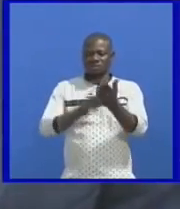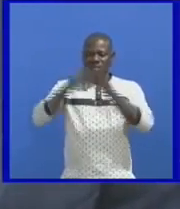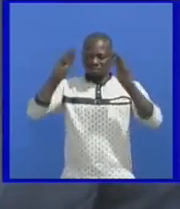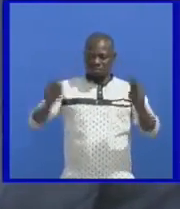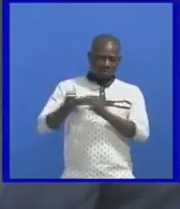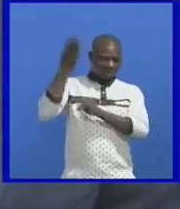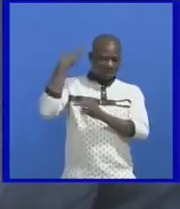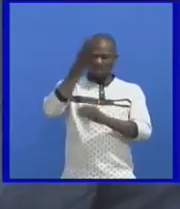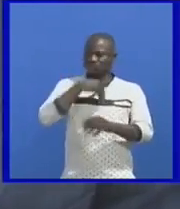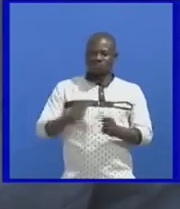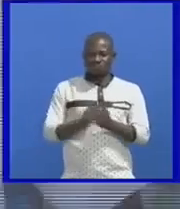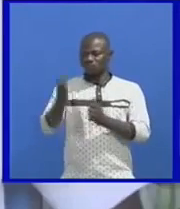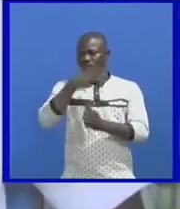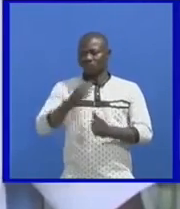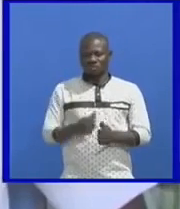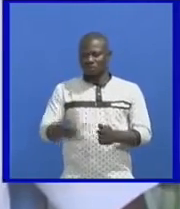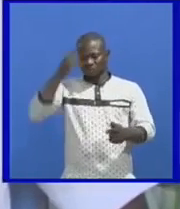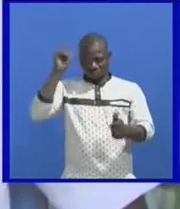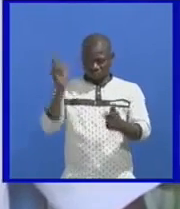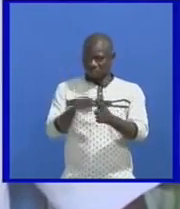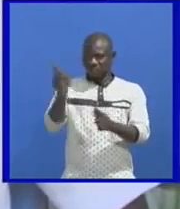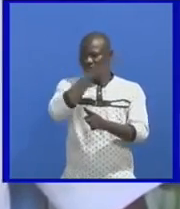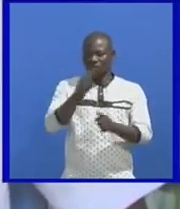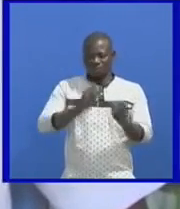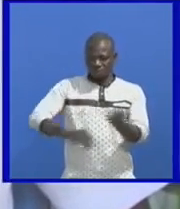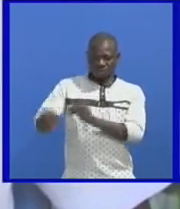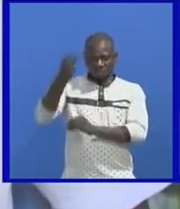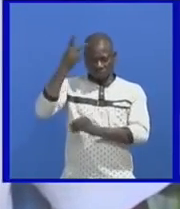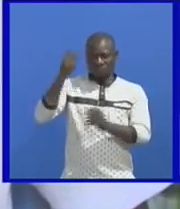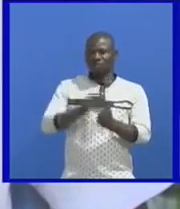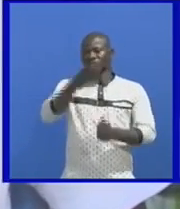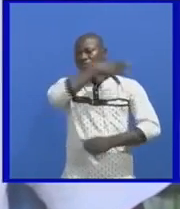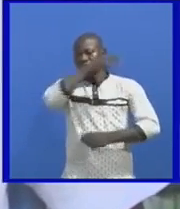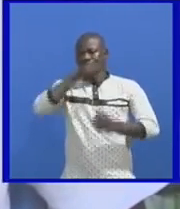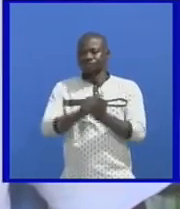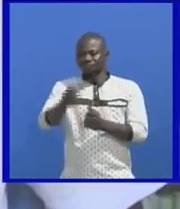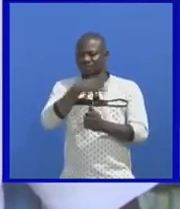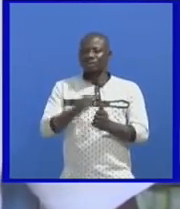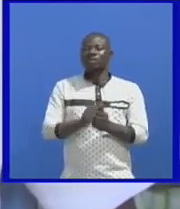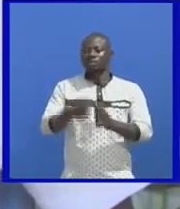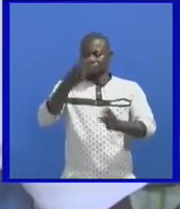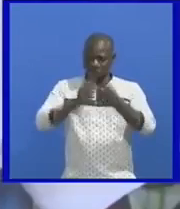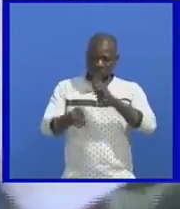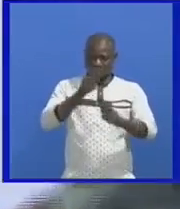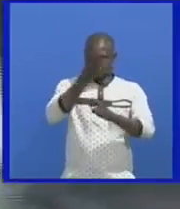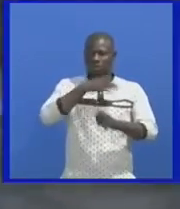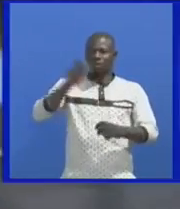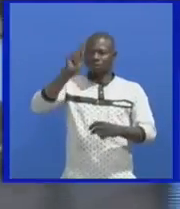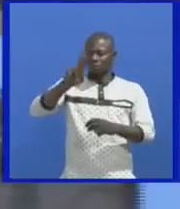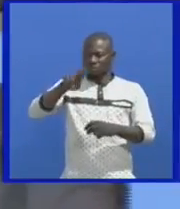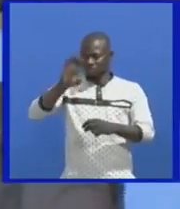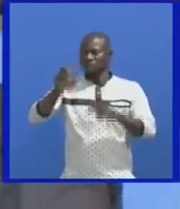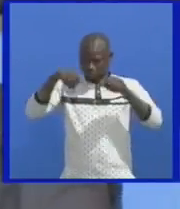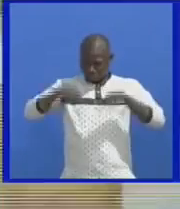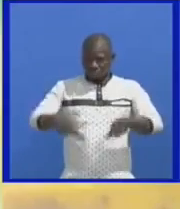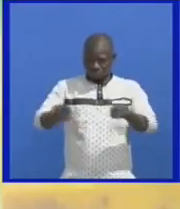convaincu le parti du chef de file d'opposition politique. La conséquence, l'UPC campe toujours sur sa position. L'UPC